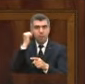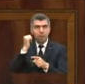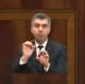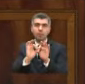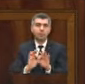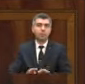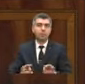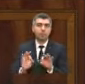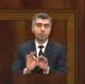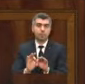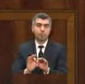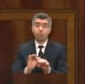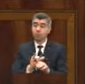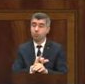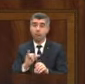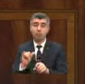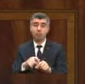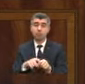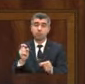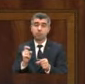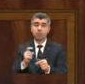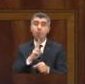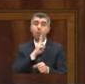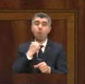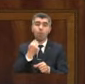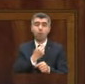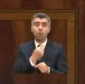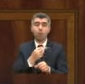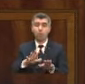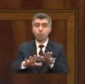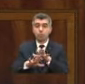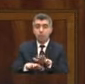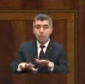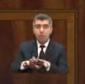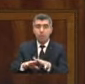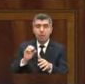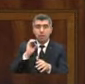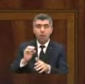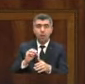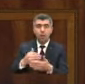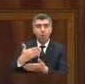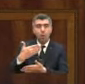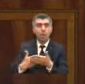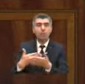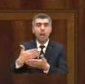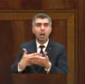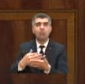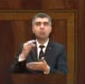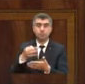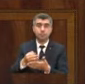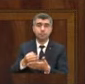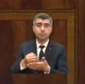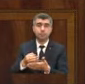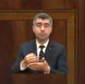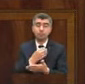الحكومة رفع يدها عن القطاعات الاجتماعية أو تنزيل التعاقد بقطاع الصحة كذلك. عرفتي مع من كيتعاقدوا